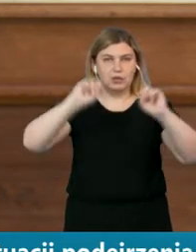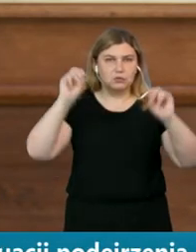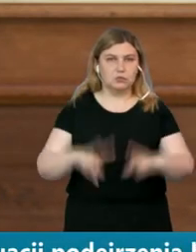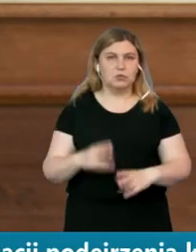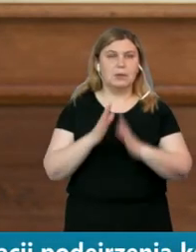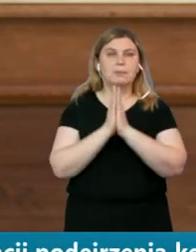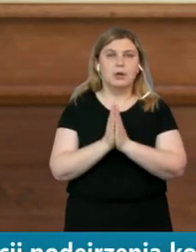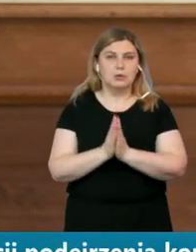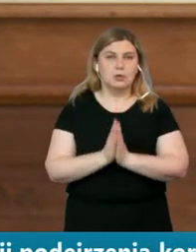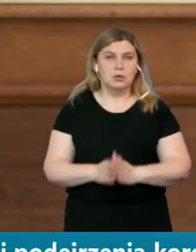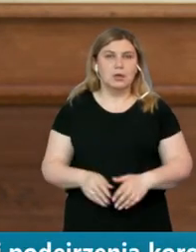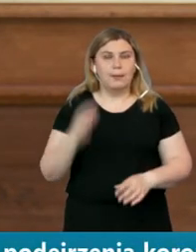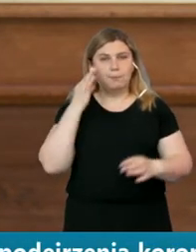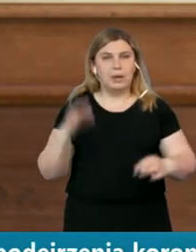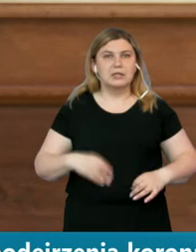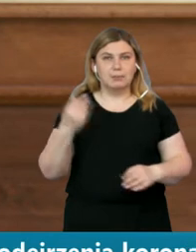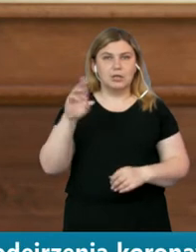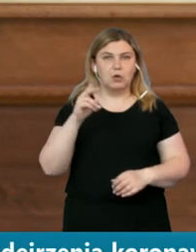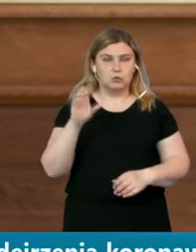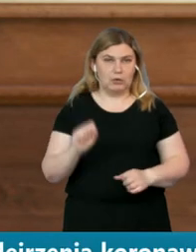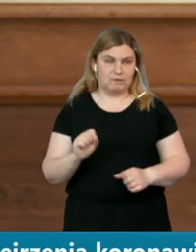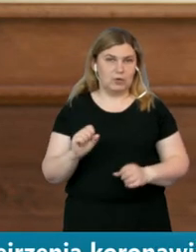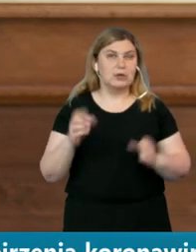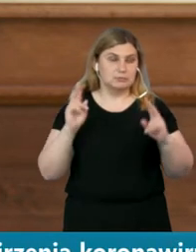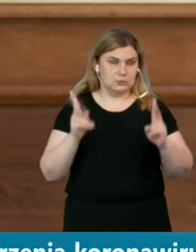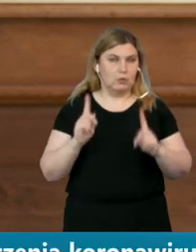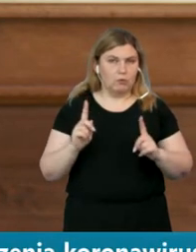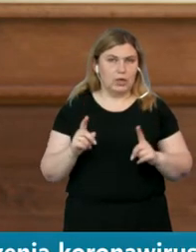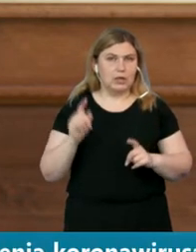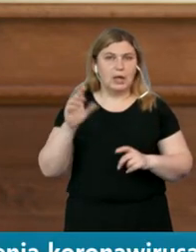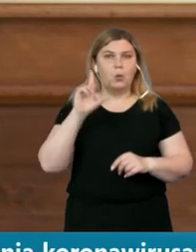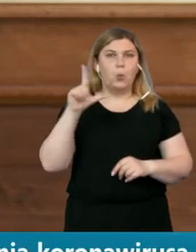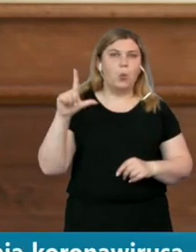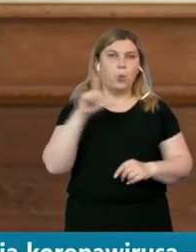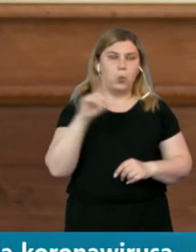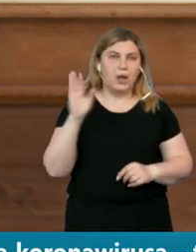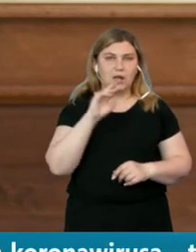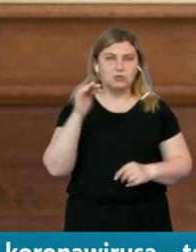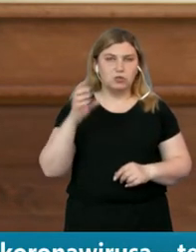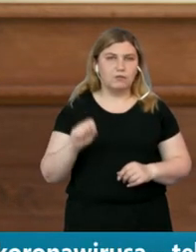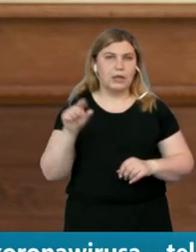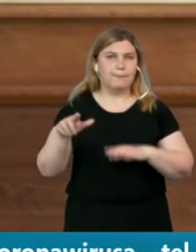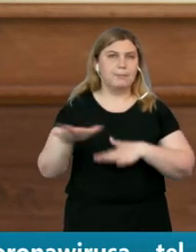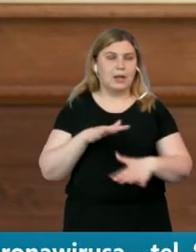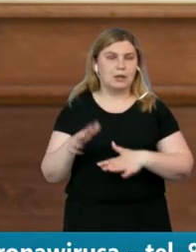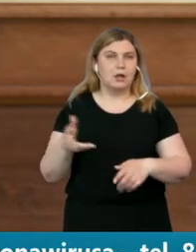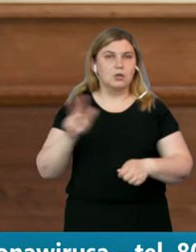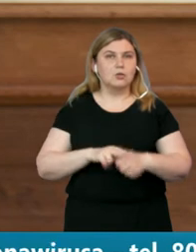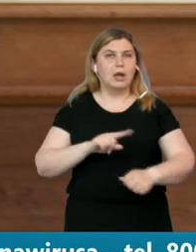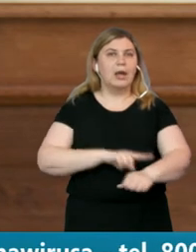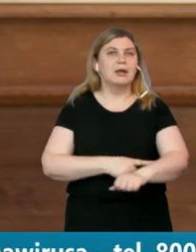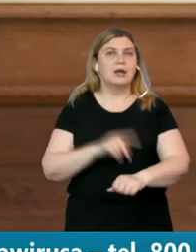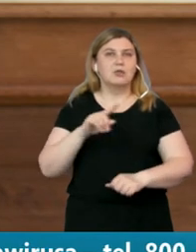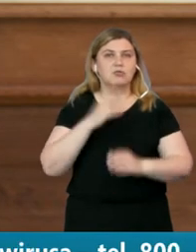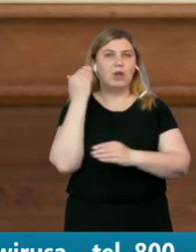Proszę. Panie Mirosławo, zwrócimy na to uwagę. Rzeczywiście łasztownia jest miejscem, którą administruje Żegluga Szczecińska,